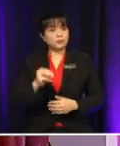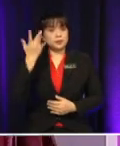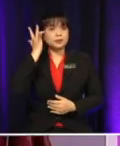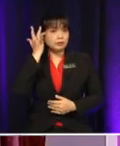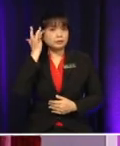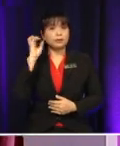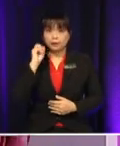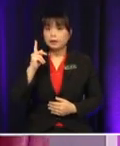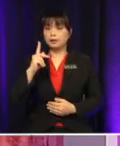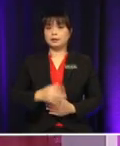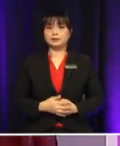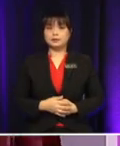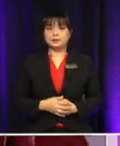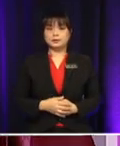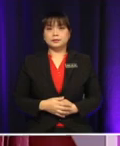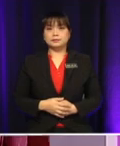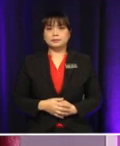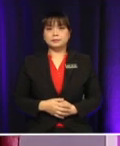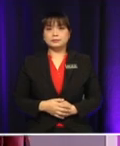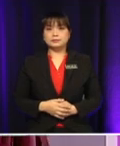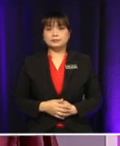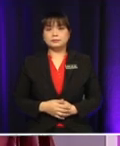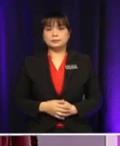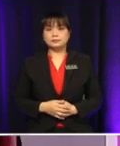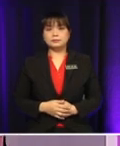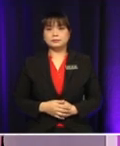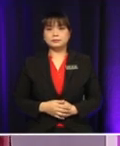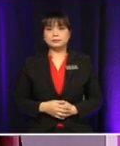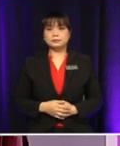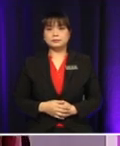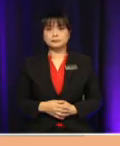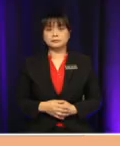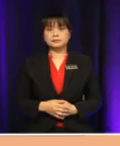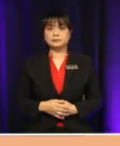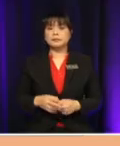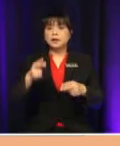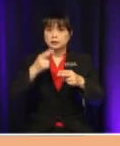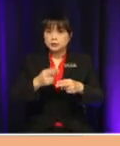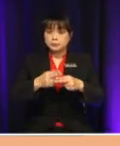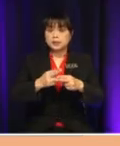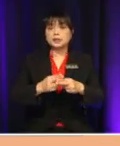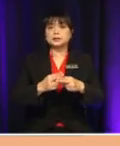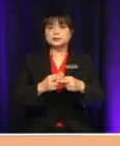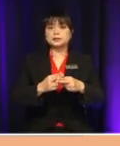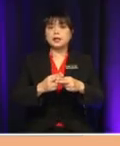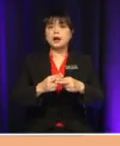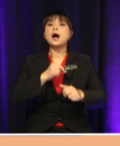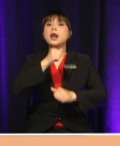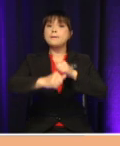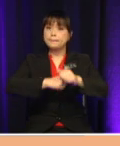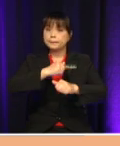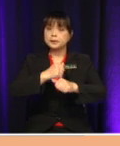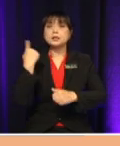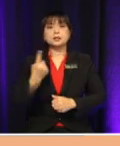itu tidak adil lah pada calon ya oke namakan alam organisme QR dan s oke selalunya